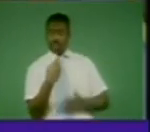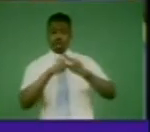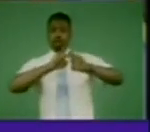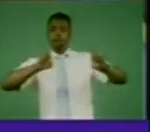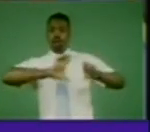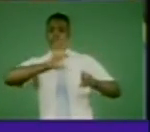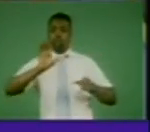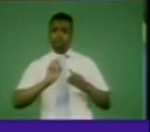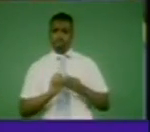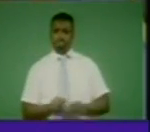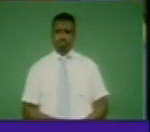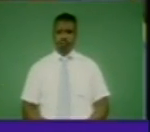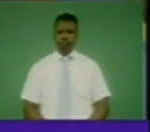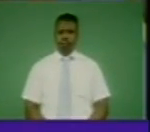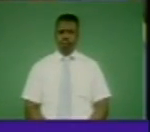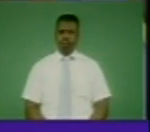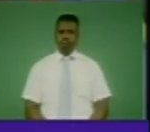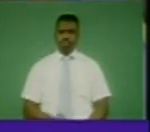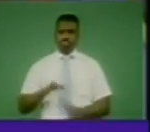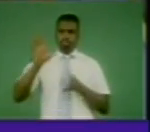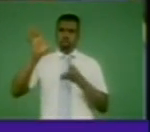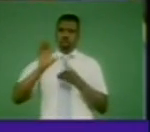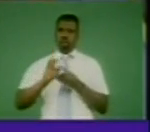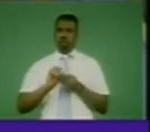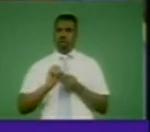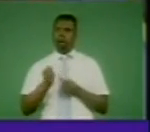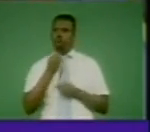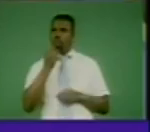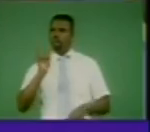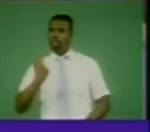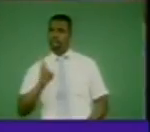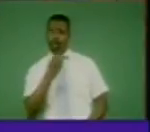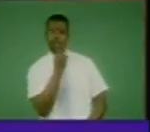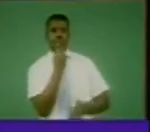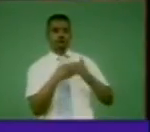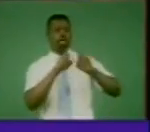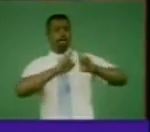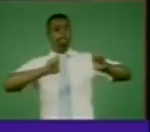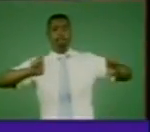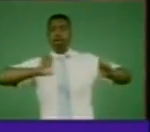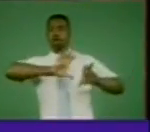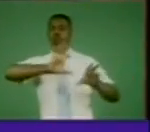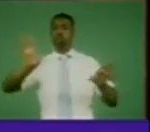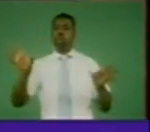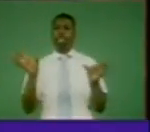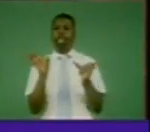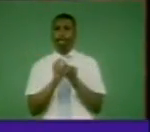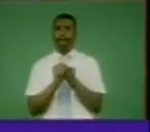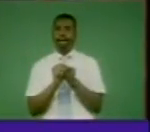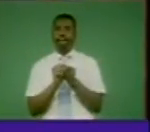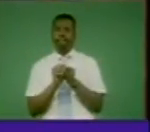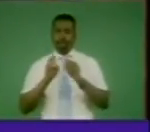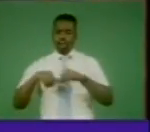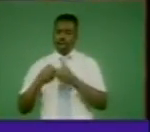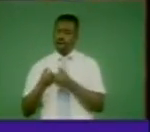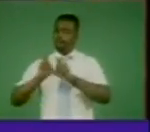kura ya siri. Jumla ya kura za hapana ni kura mbili kwenye ibara zote, isipokuwa kura ibara ya 30 ilikuwa na kura